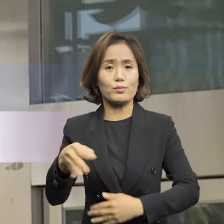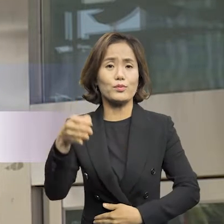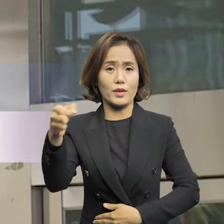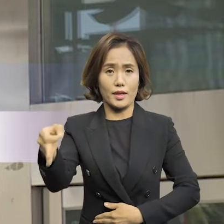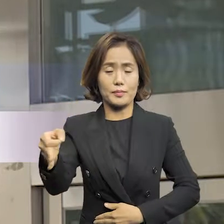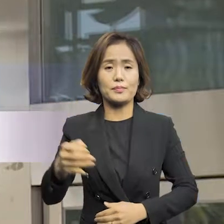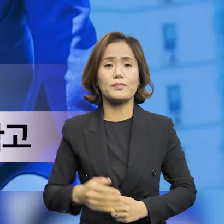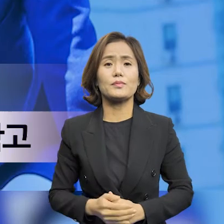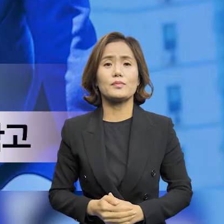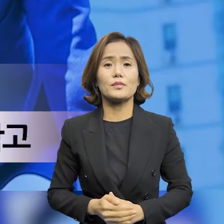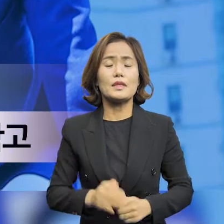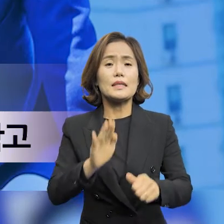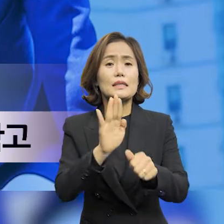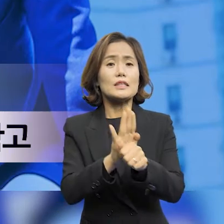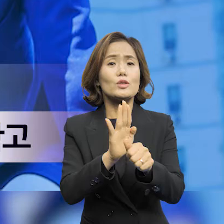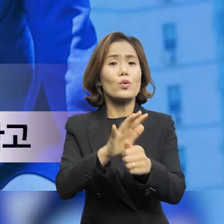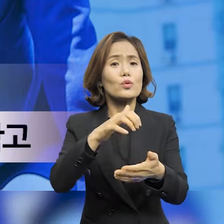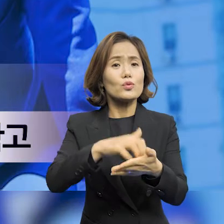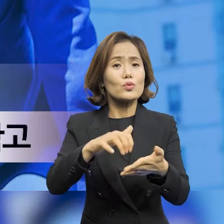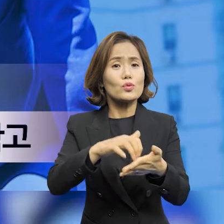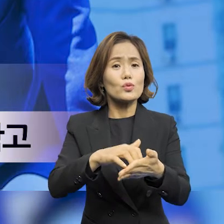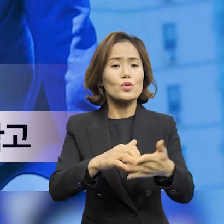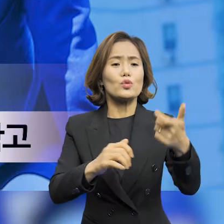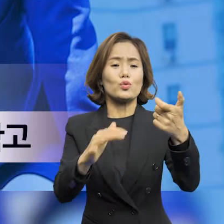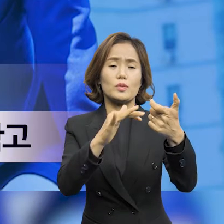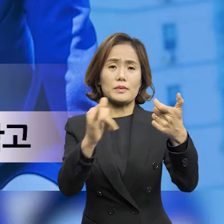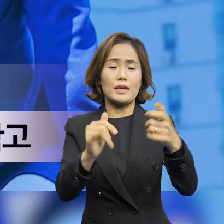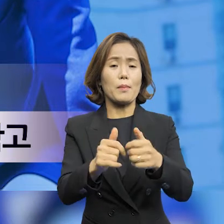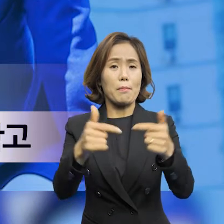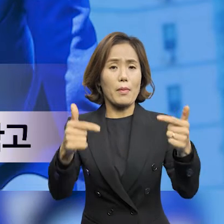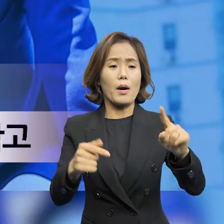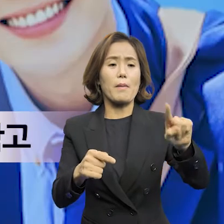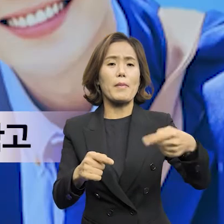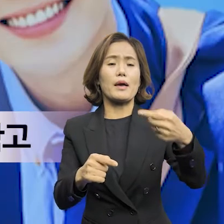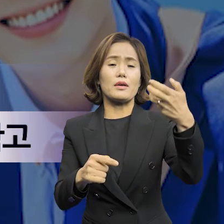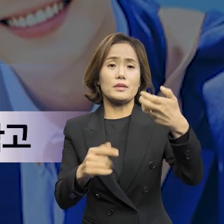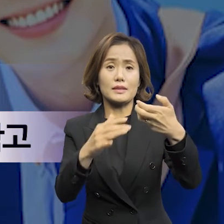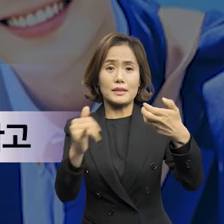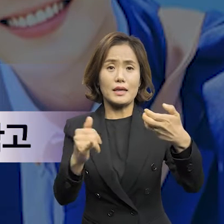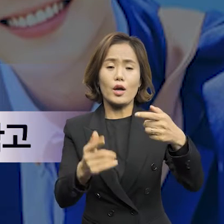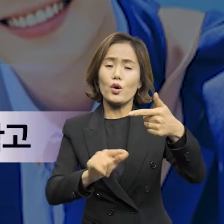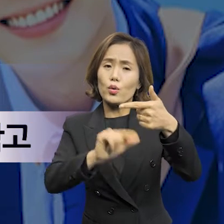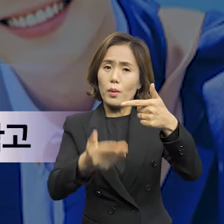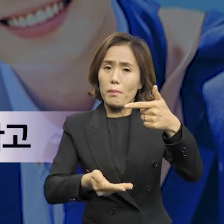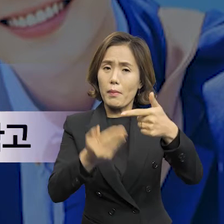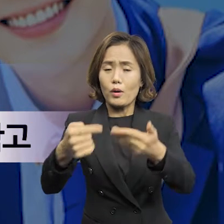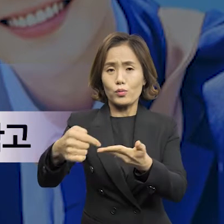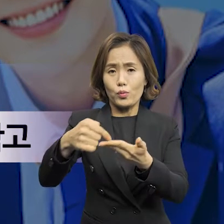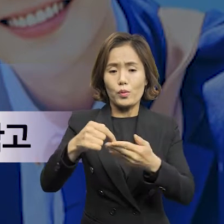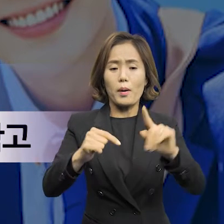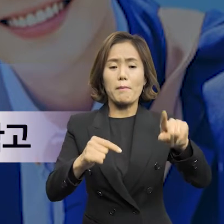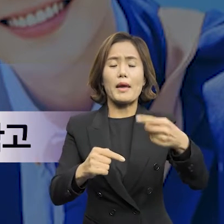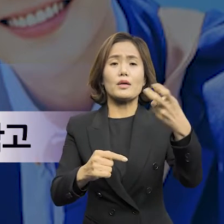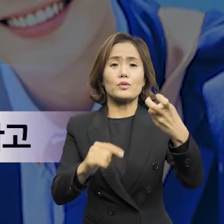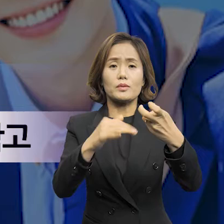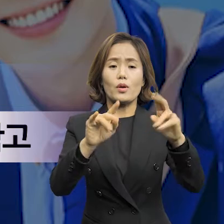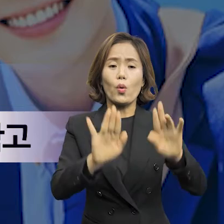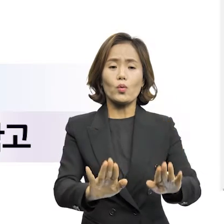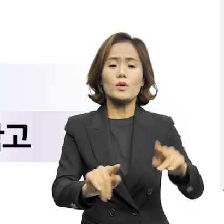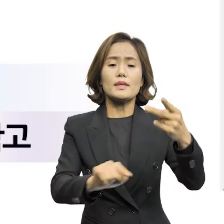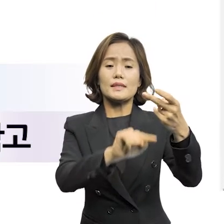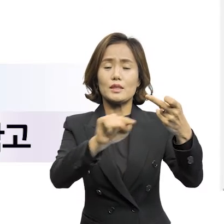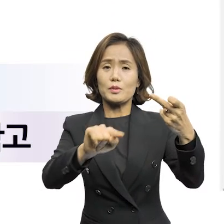부담하면 됩니다. 지원 규모는 지난해보다 60명 늘어난 180명으로 상반기 모집 인원 120명을